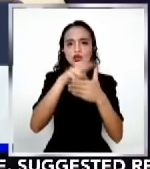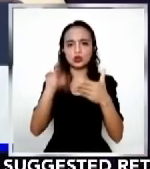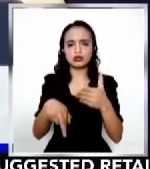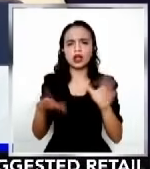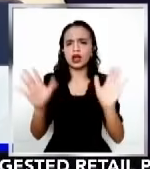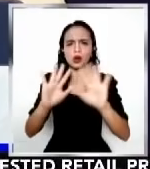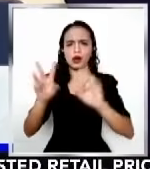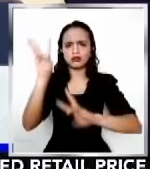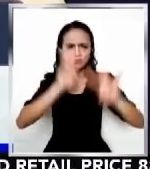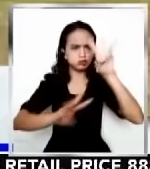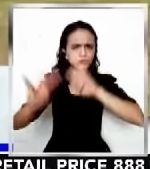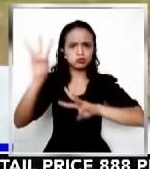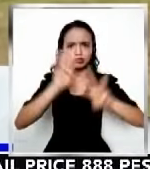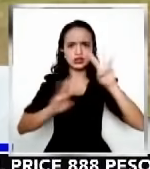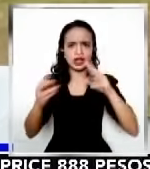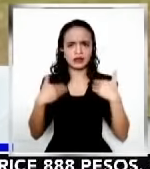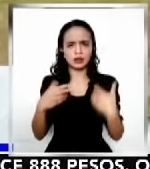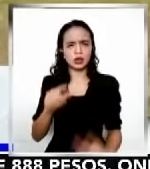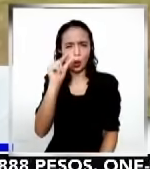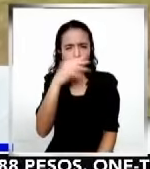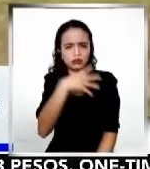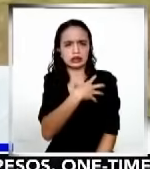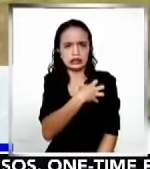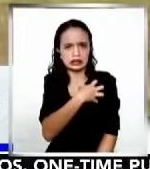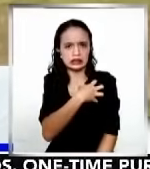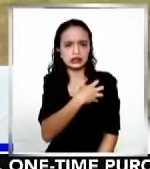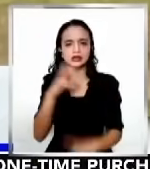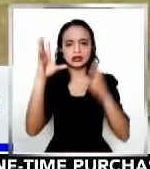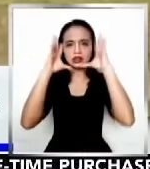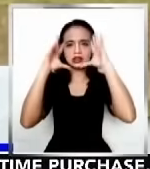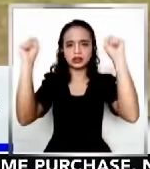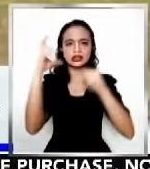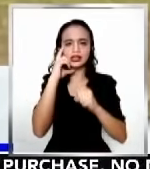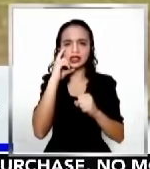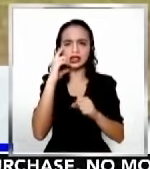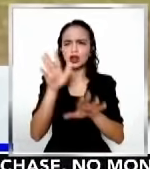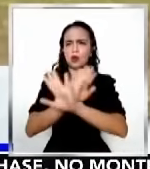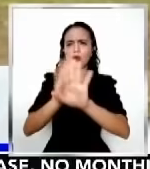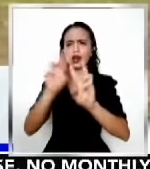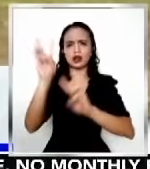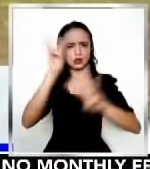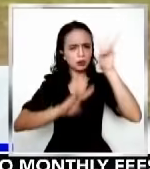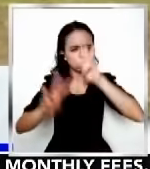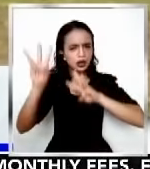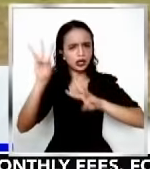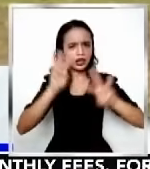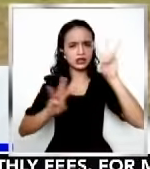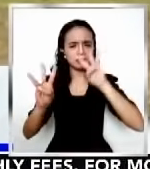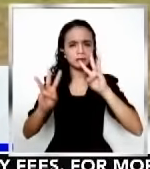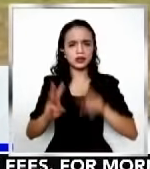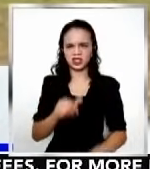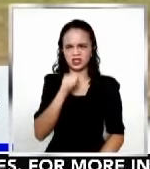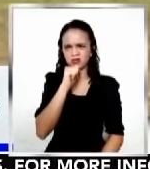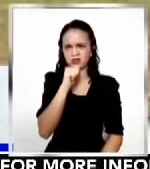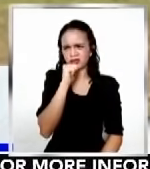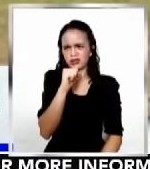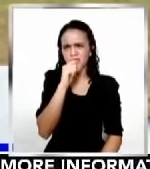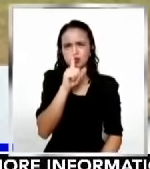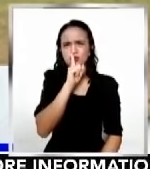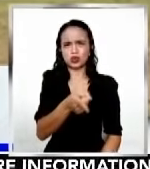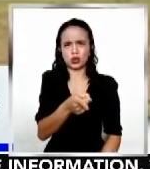nagka-mild heart attack ang Pangulo. Huwag po kayong mag-alala. Hindi po totoo yung mga fake news